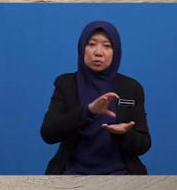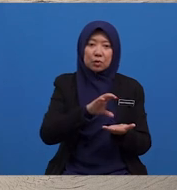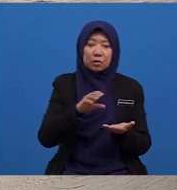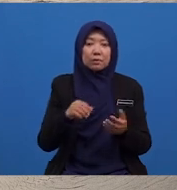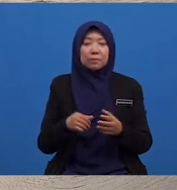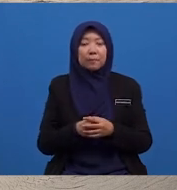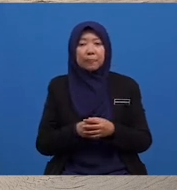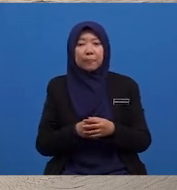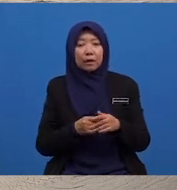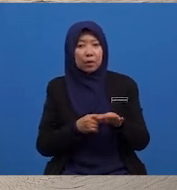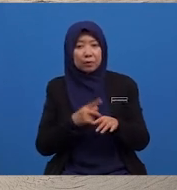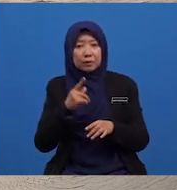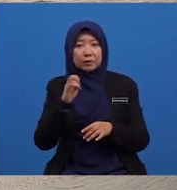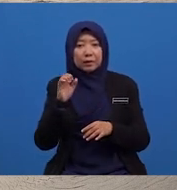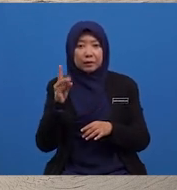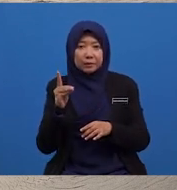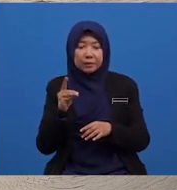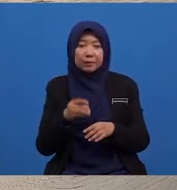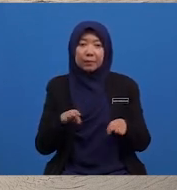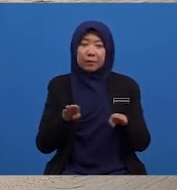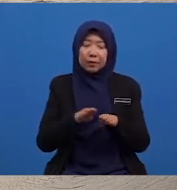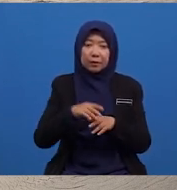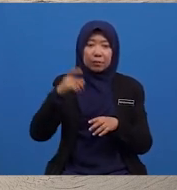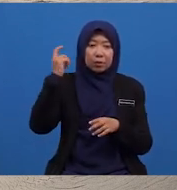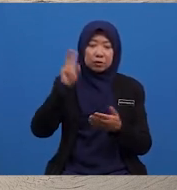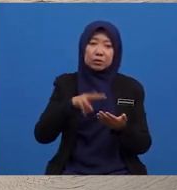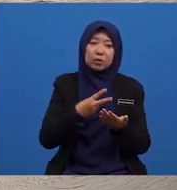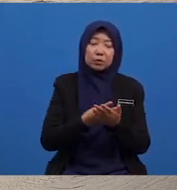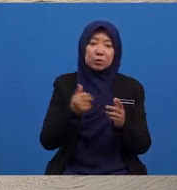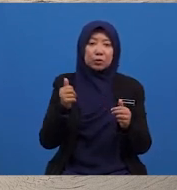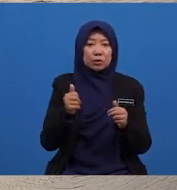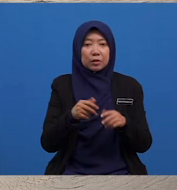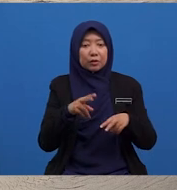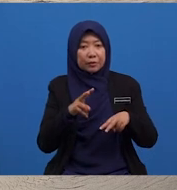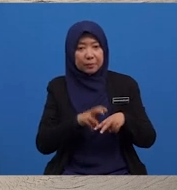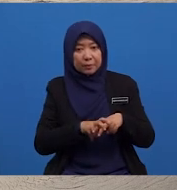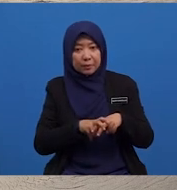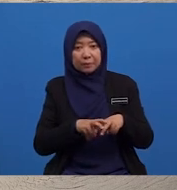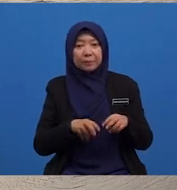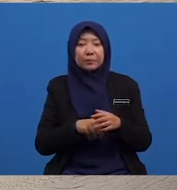keladi. B. Bagai bulan jatuh ke riba. C.